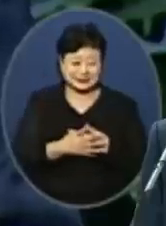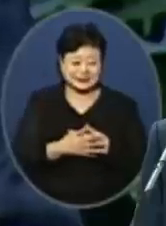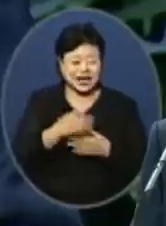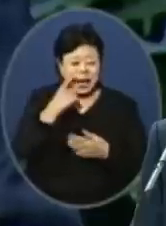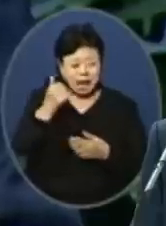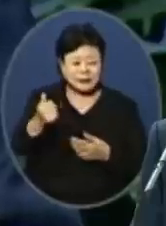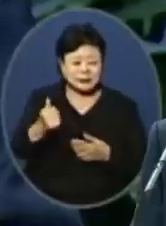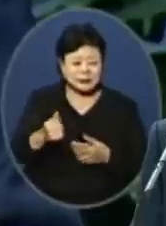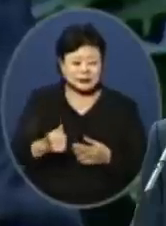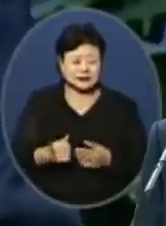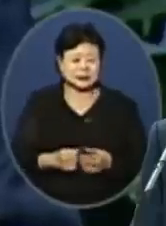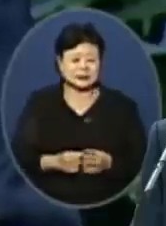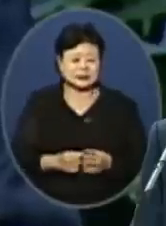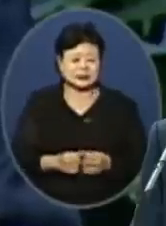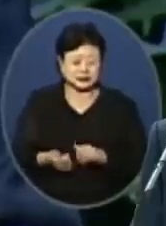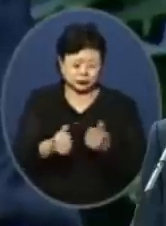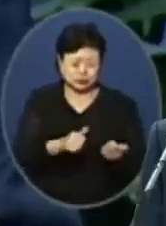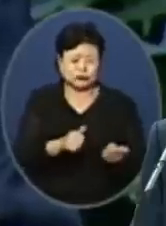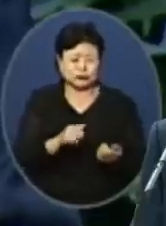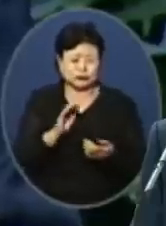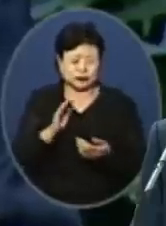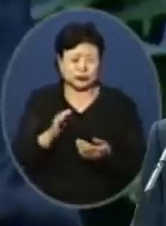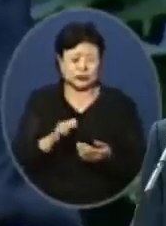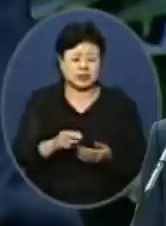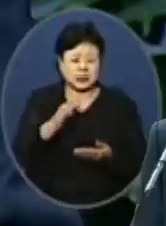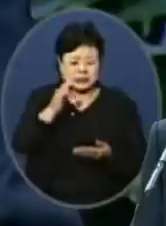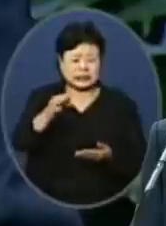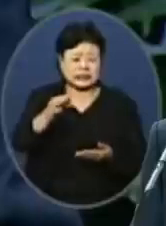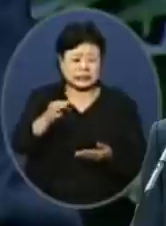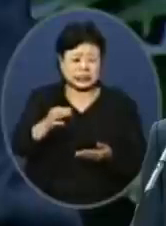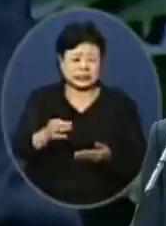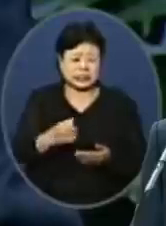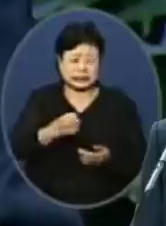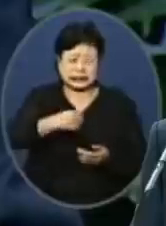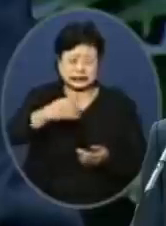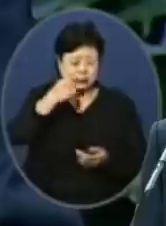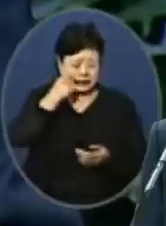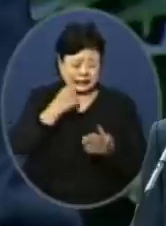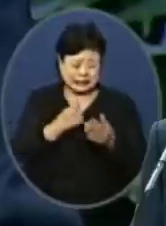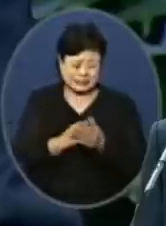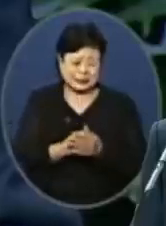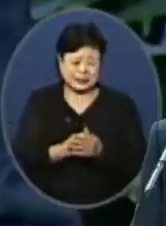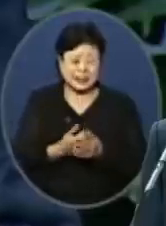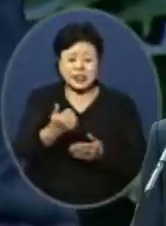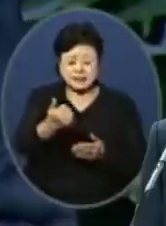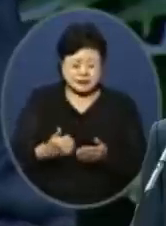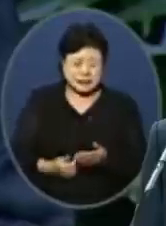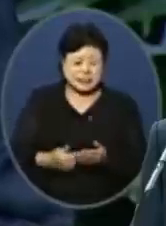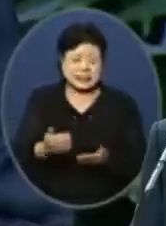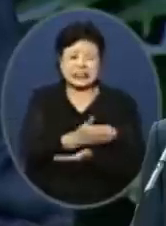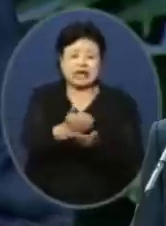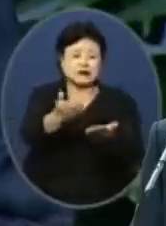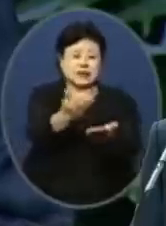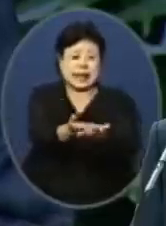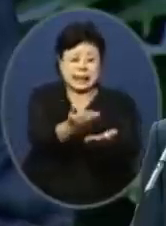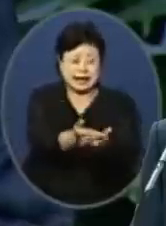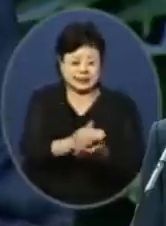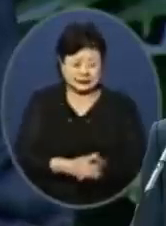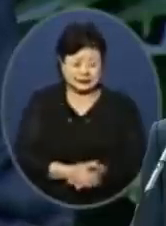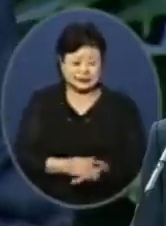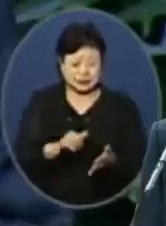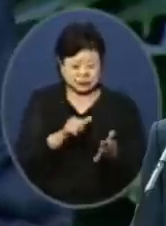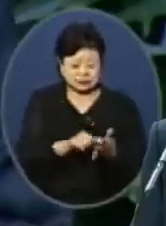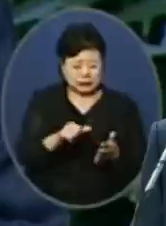기왕 아버지는 세상이 뜰거다니까 떠시면 재산은 아버지가 가지고 못 가니까 미리 나누어 주십시오.